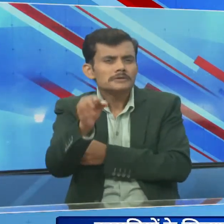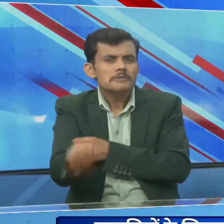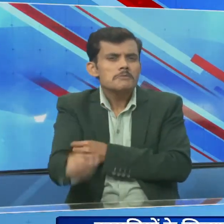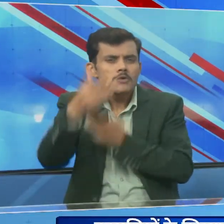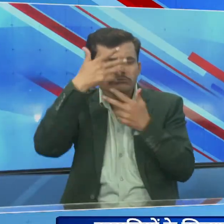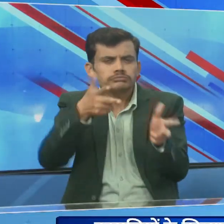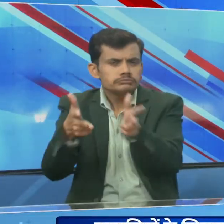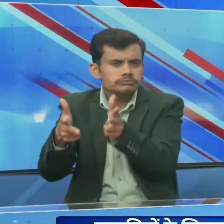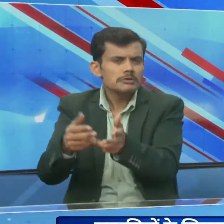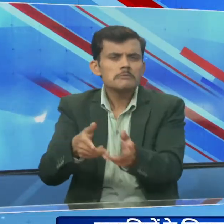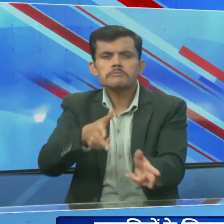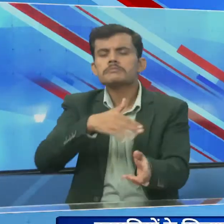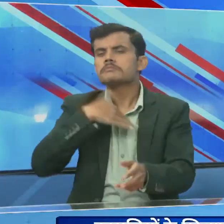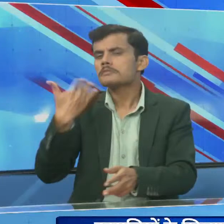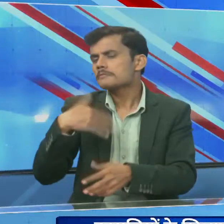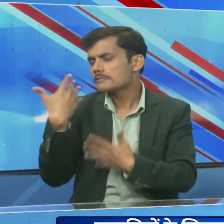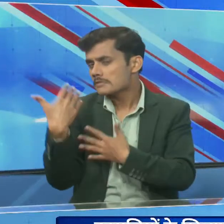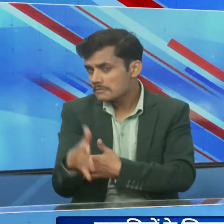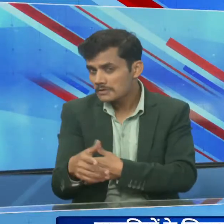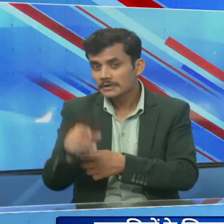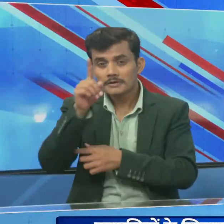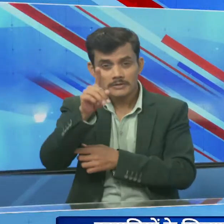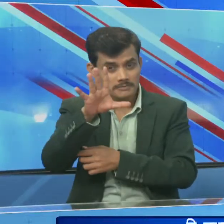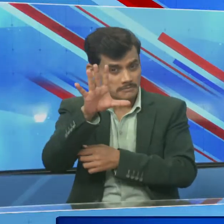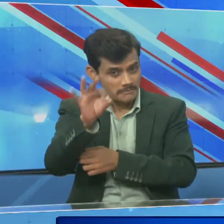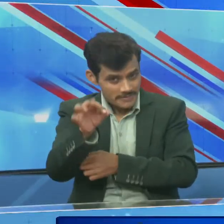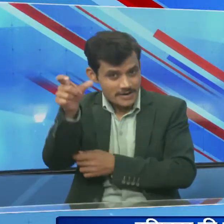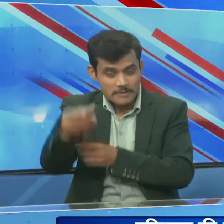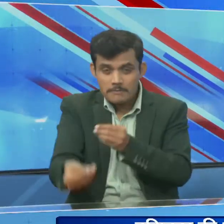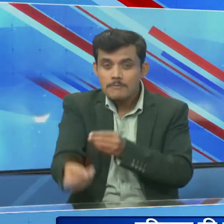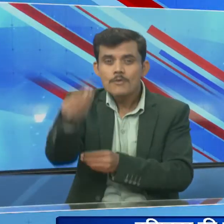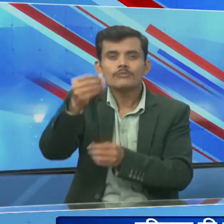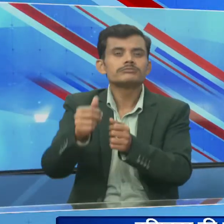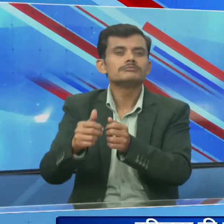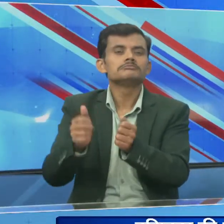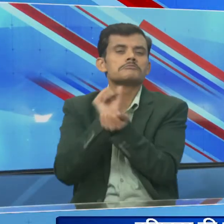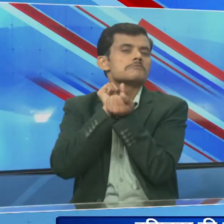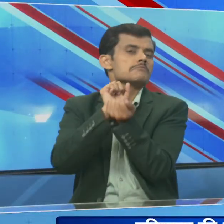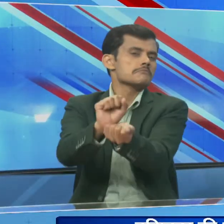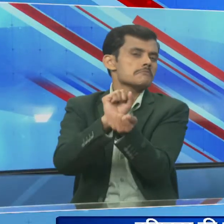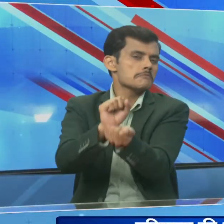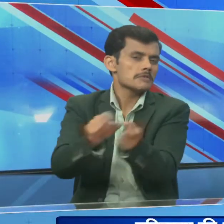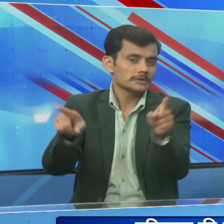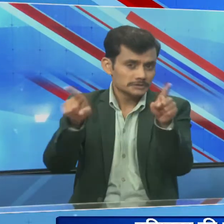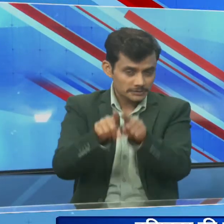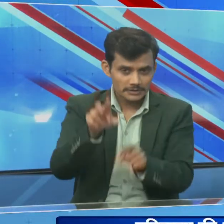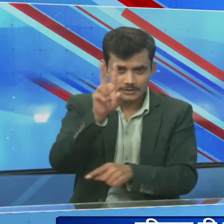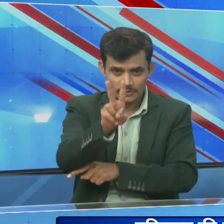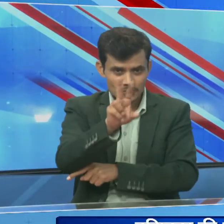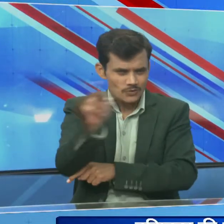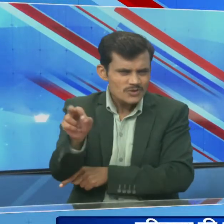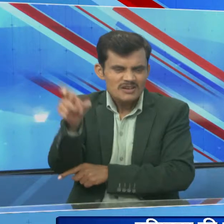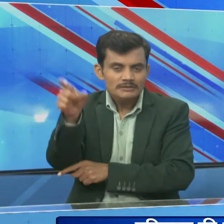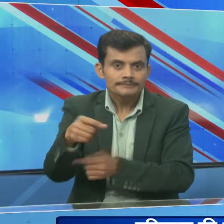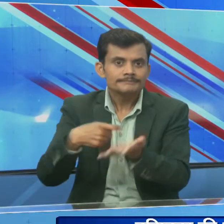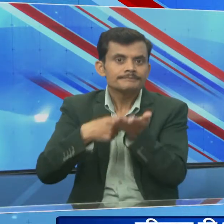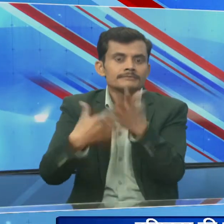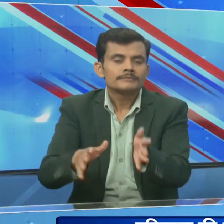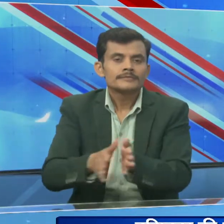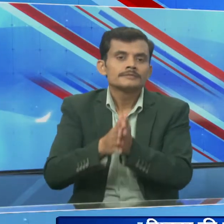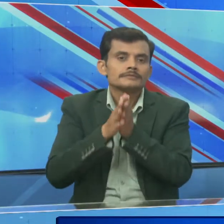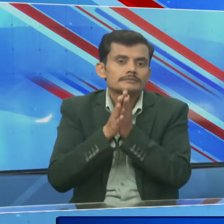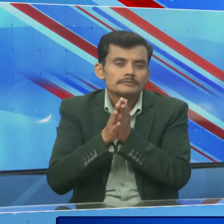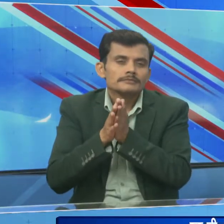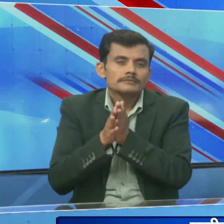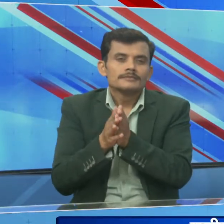150 से ज्यादा आतंकी और उनके सहयोगी गिरफ्तार किए गए हैं। 200 से ज्यादा नक्सली इस साल आत्मसमर्पण करके मुख्यधारा